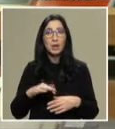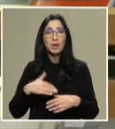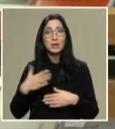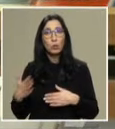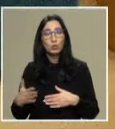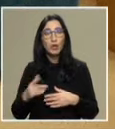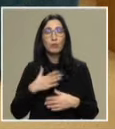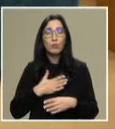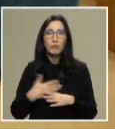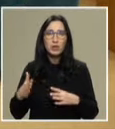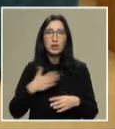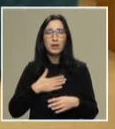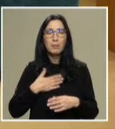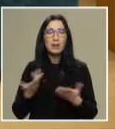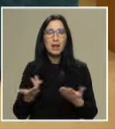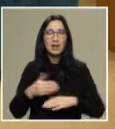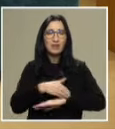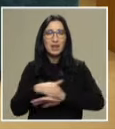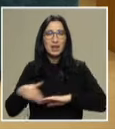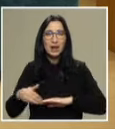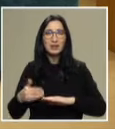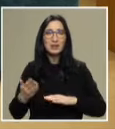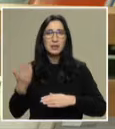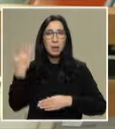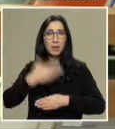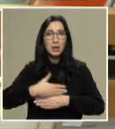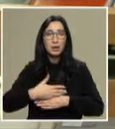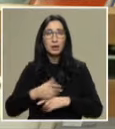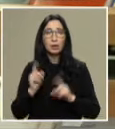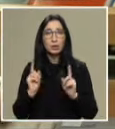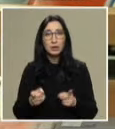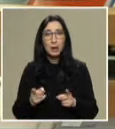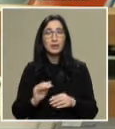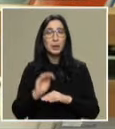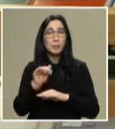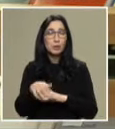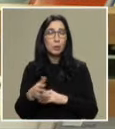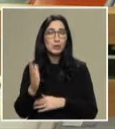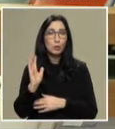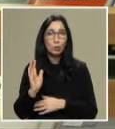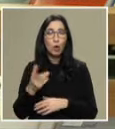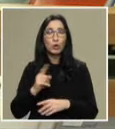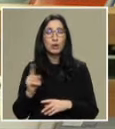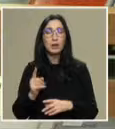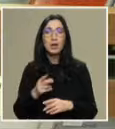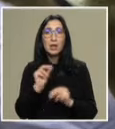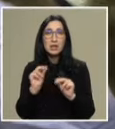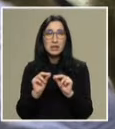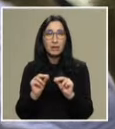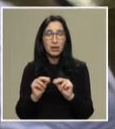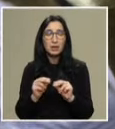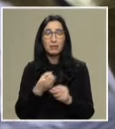винаги има някакви граници, бариери в себе си човек, когато трябва да посети психолог или педагогически съветник в